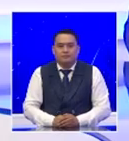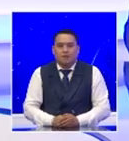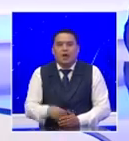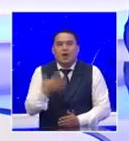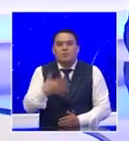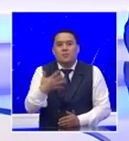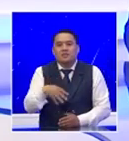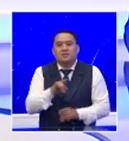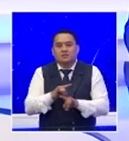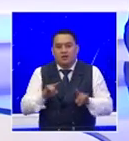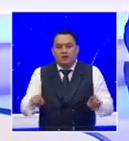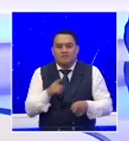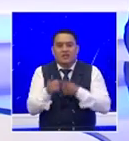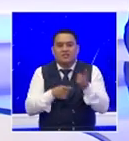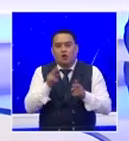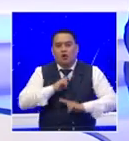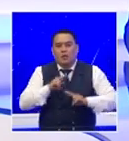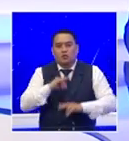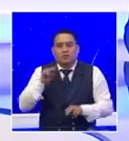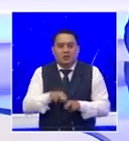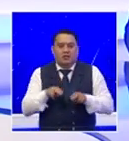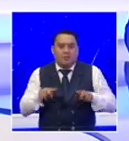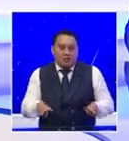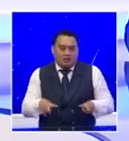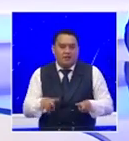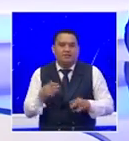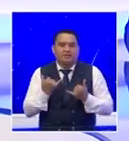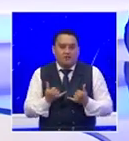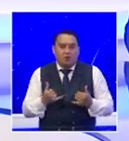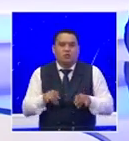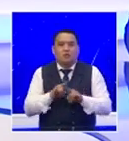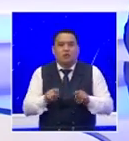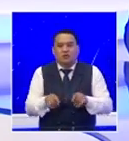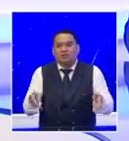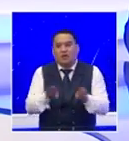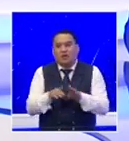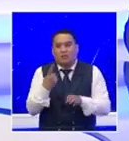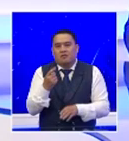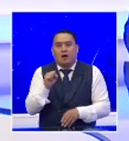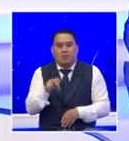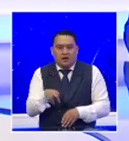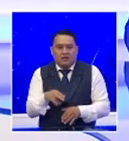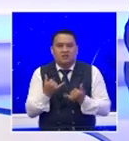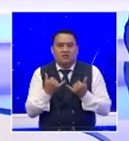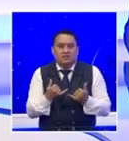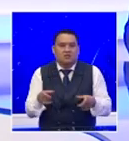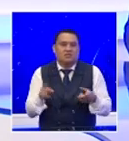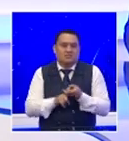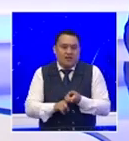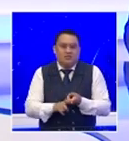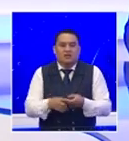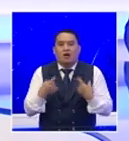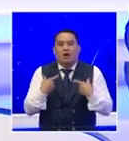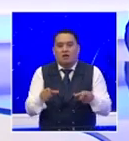Свыше 50 детских садов возобновили работу в Петропавловске. Учреждения для дошколят были закрыты с 1 апреля. Теперь, в связи с